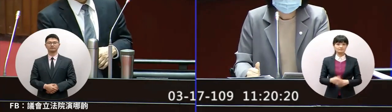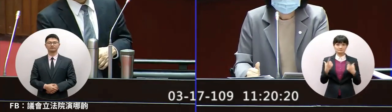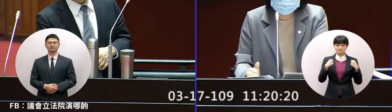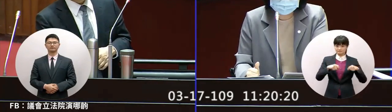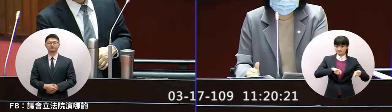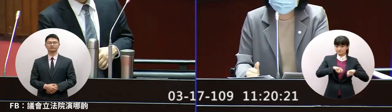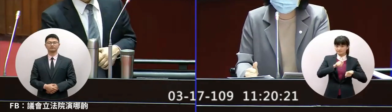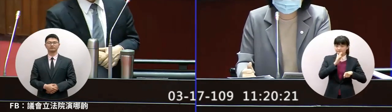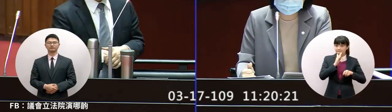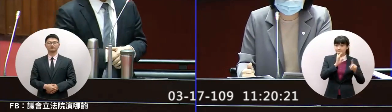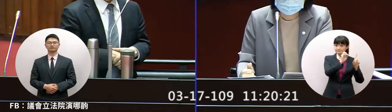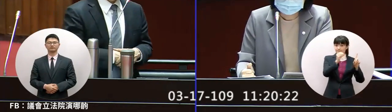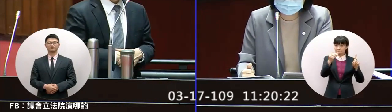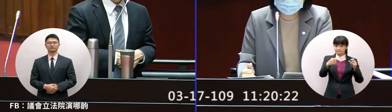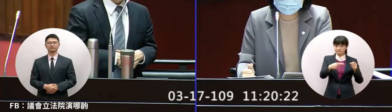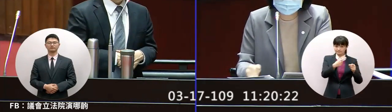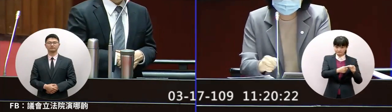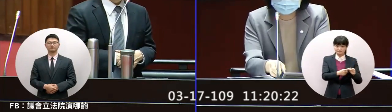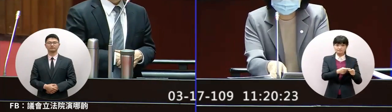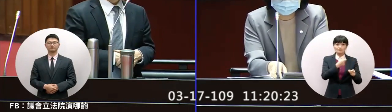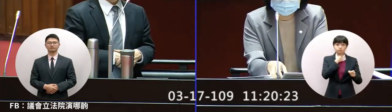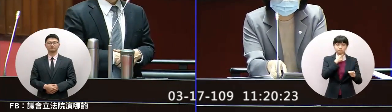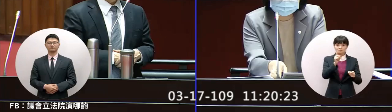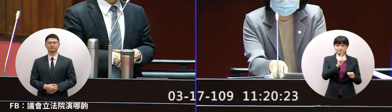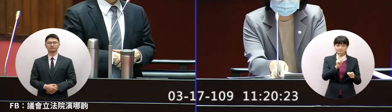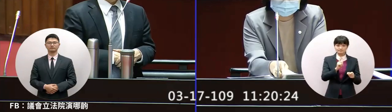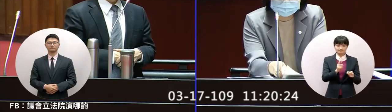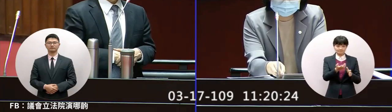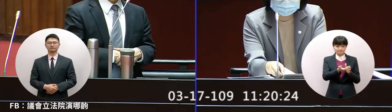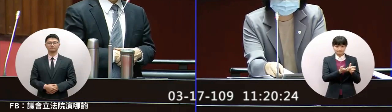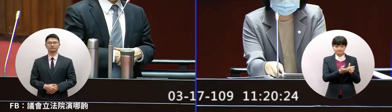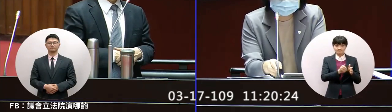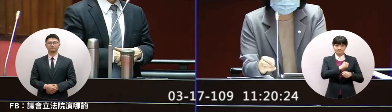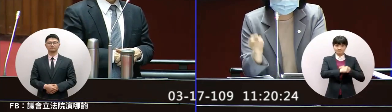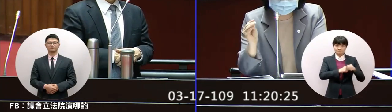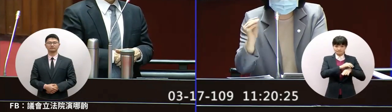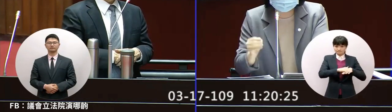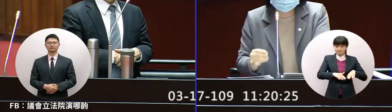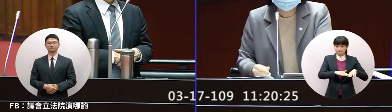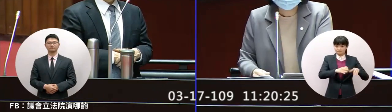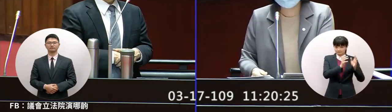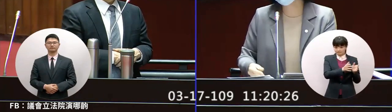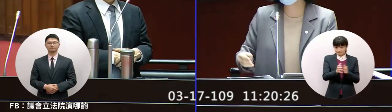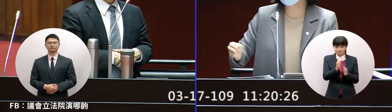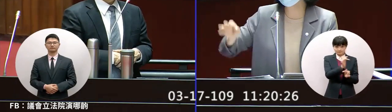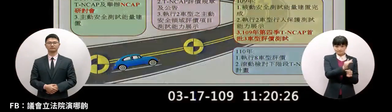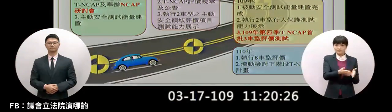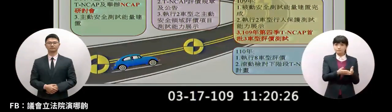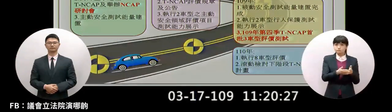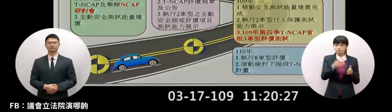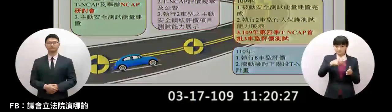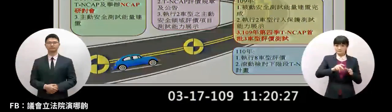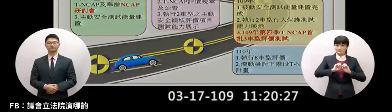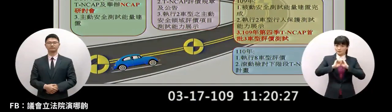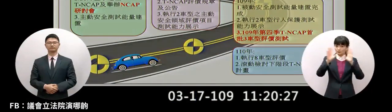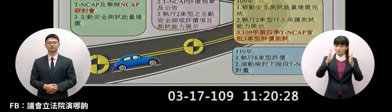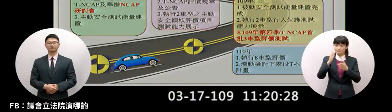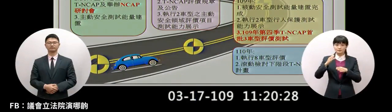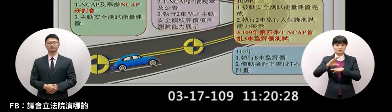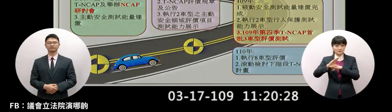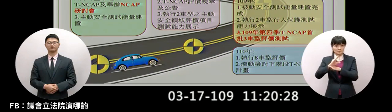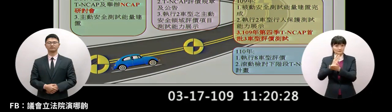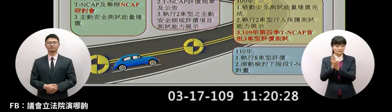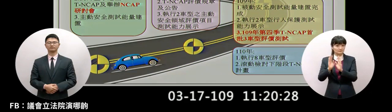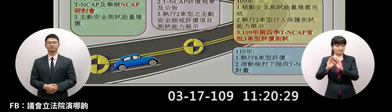是109年啊，要有被动安全测试的建制要完成，然后再公布那3个车型嘛，